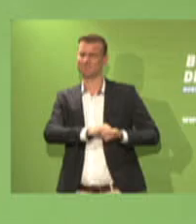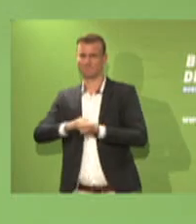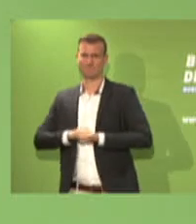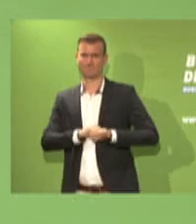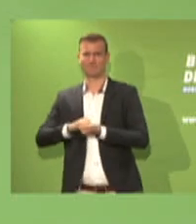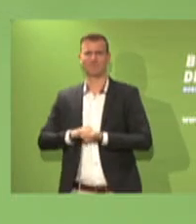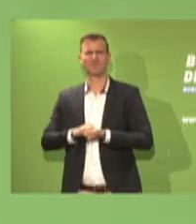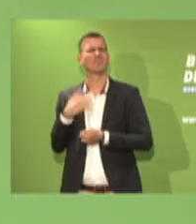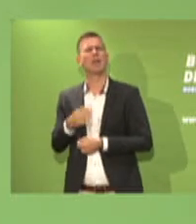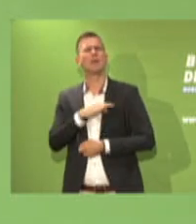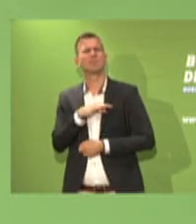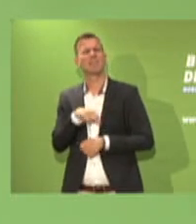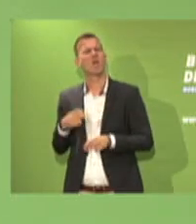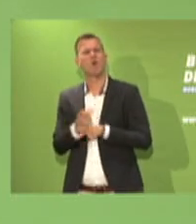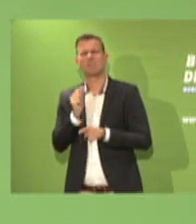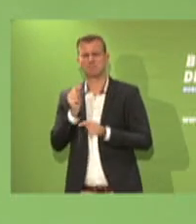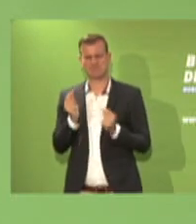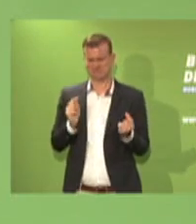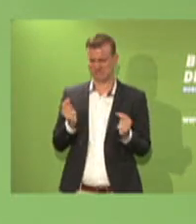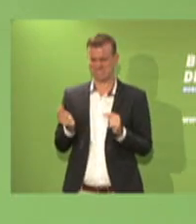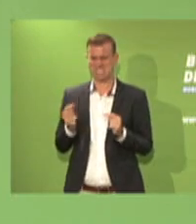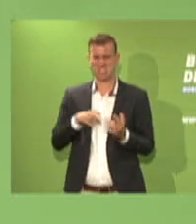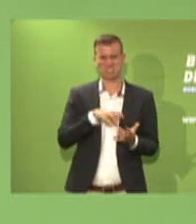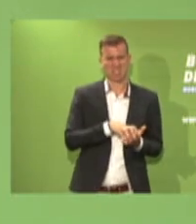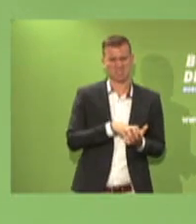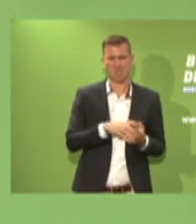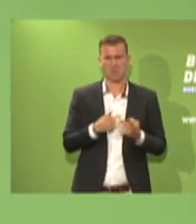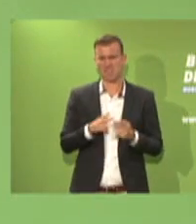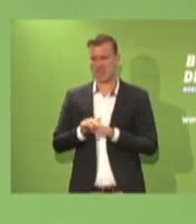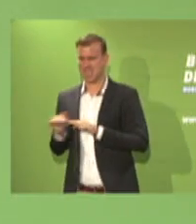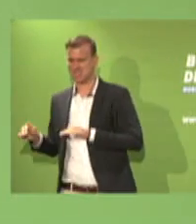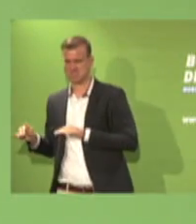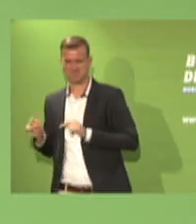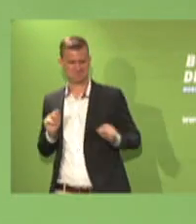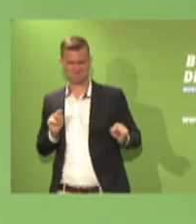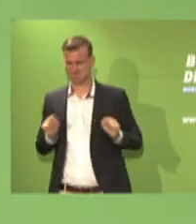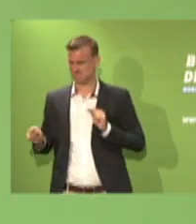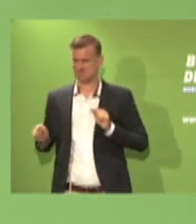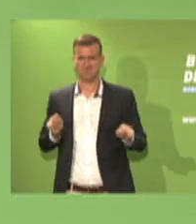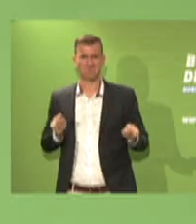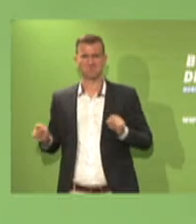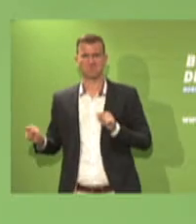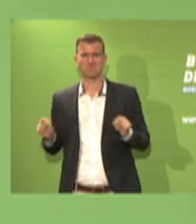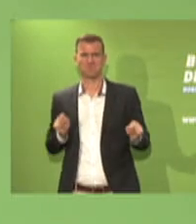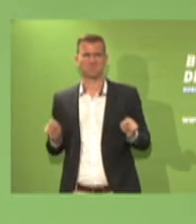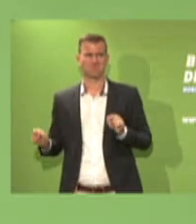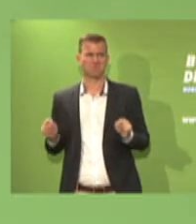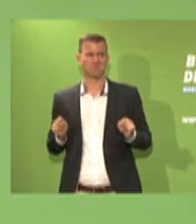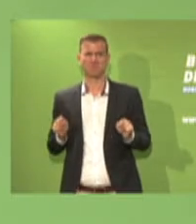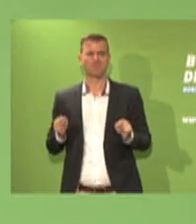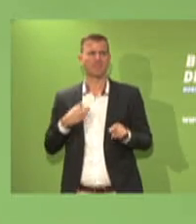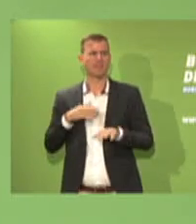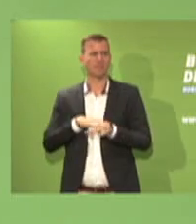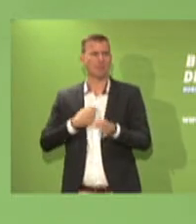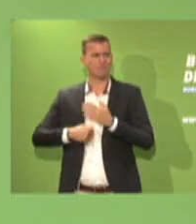so ein merkwürdiges Gegeneinander, Stadt oder Land. Ja? Ich finde sozusagen, dass dieses Gegeneinander sich schon längst überholt